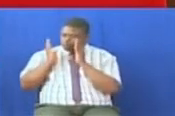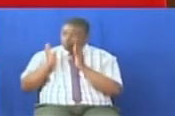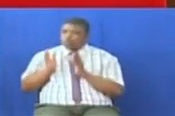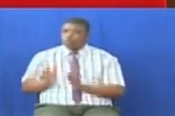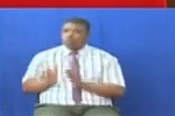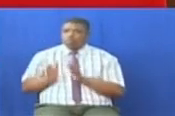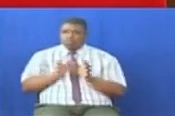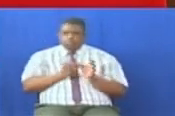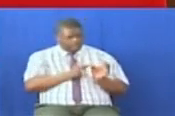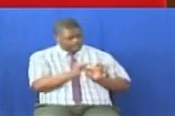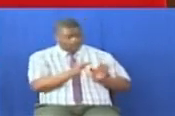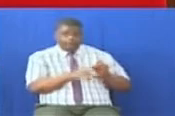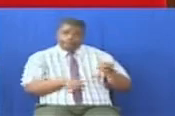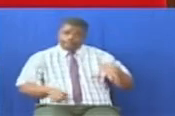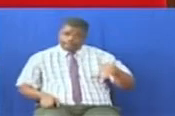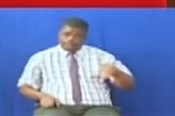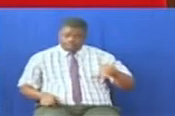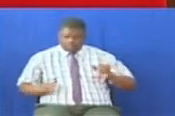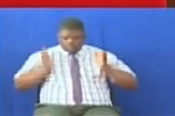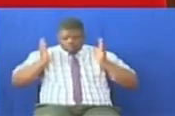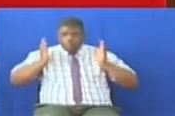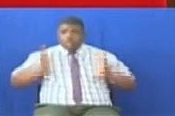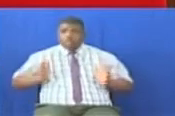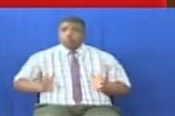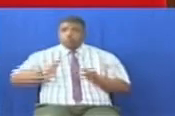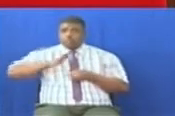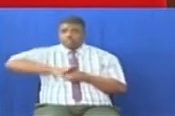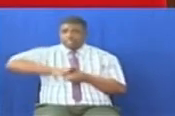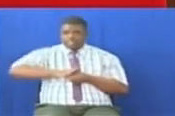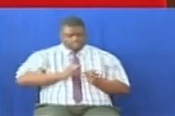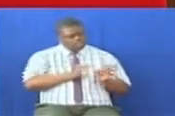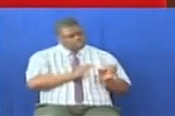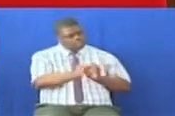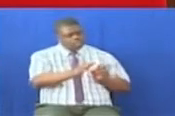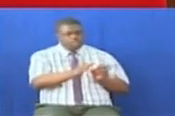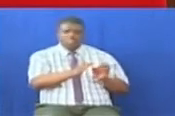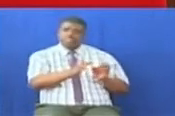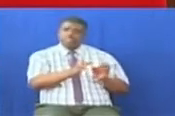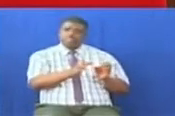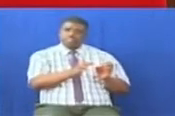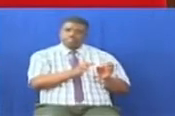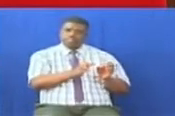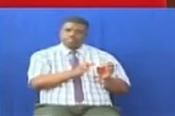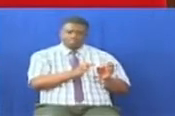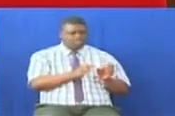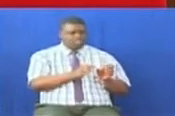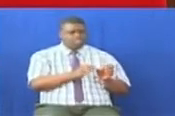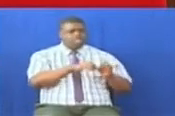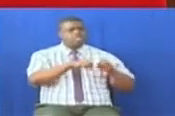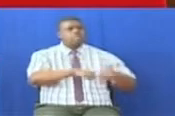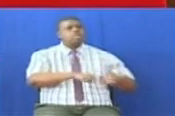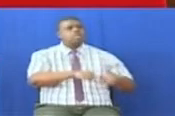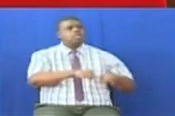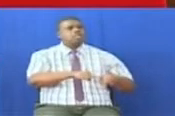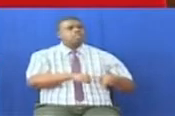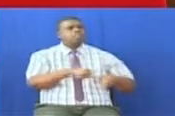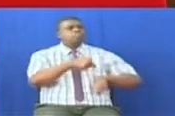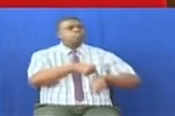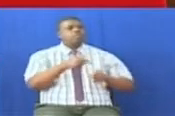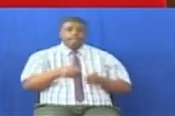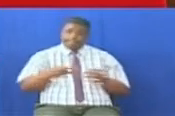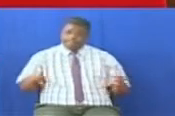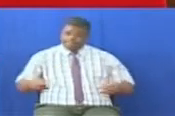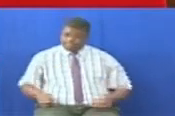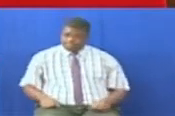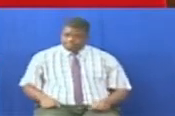Mheshimiwa Naibu Spika, wakuu wengi wa idara wamekuwa wakikaimu hizi nafasi kwa muda mrefu sana. Kwa hiyo inapelekea unaweza kutoa